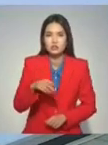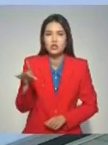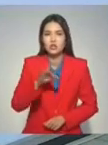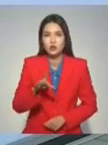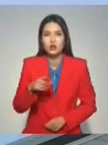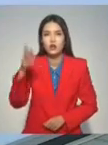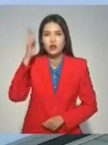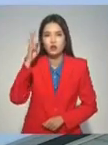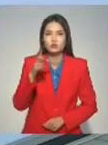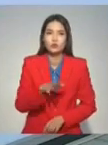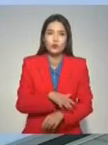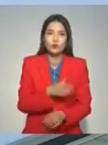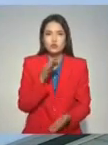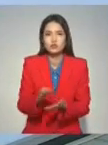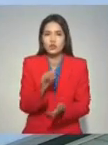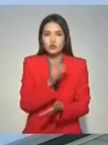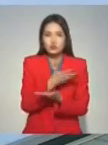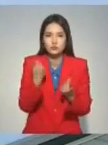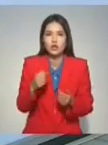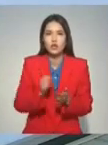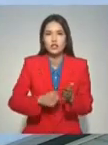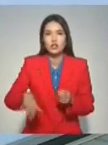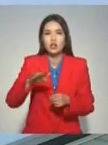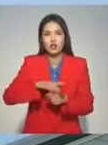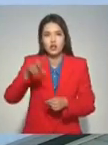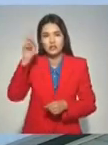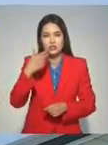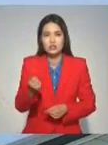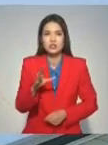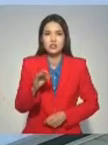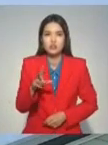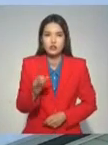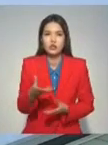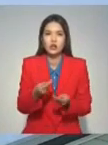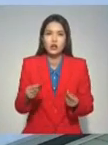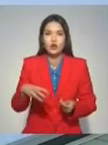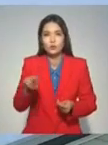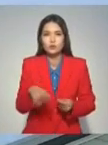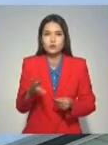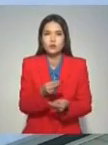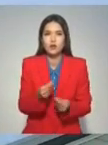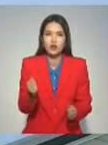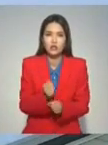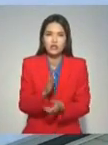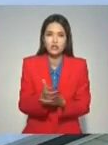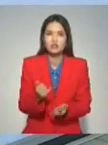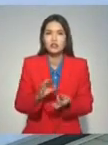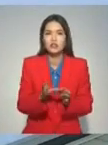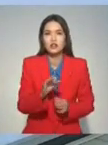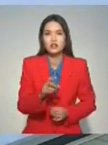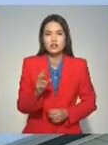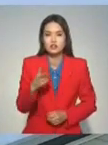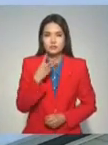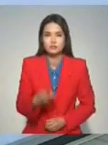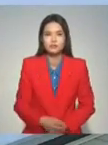шенеуніктер ахуалдың әлі ушығатынын жасырмайды. Өйткені қала іргесіндегі Сарытауда қар мен мұз тез еріп жатыр. Өңірден Еркін